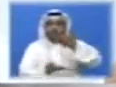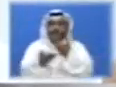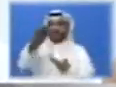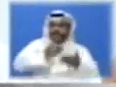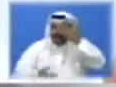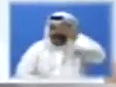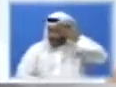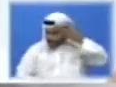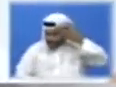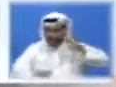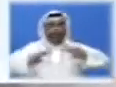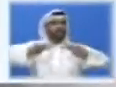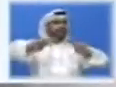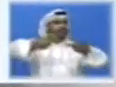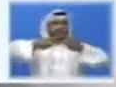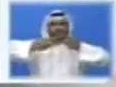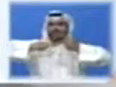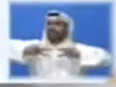التبادل الخبرات بيننا وبين